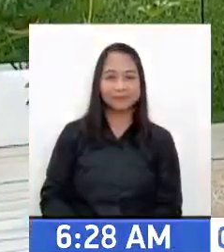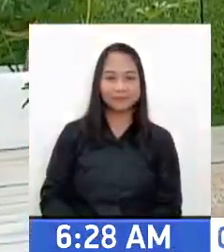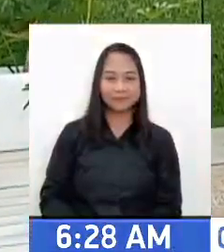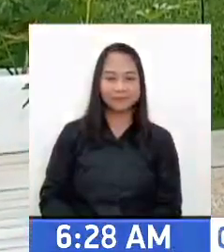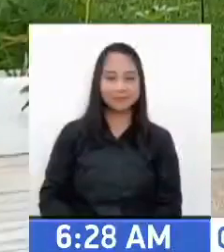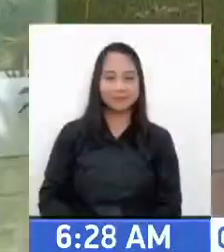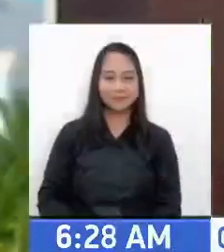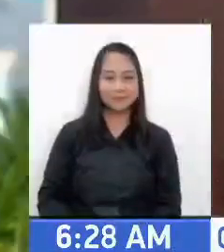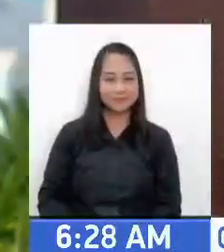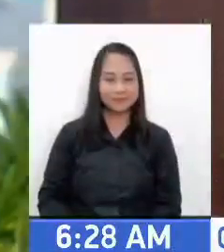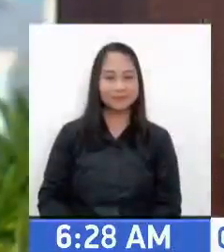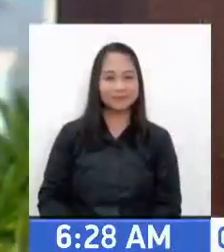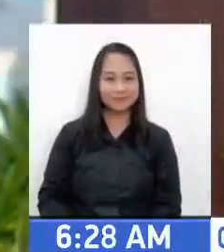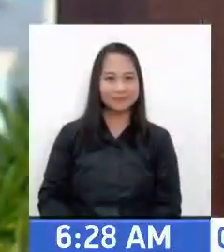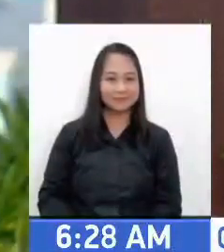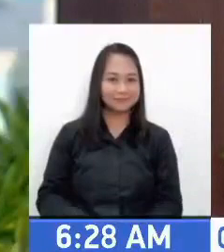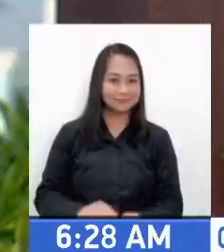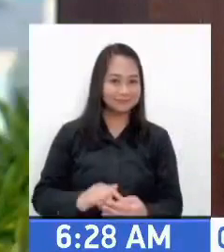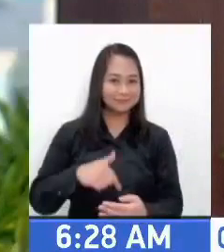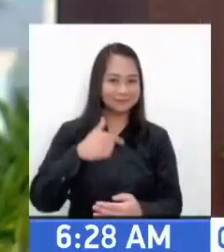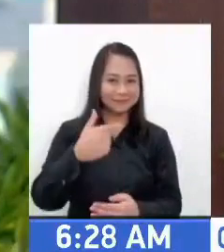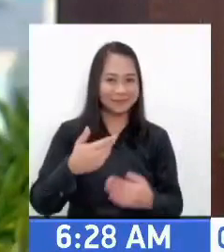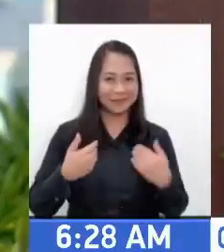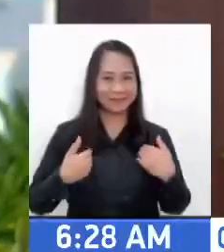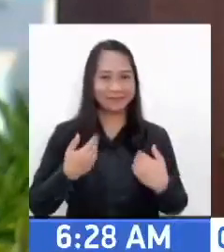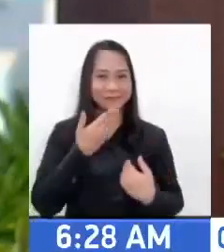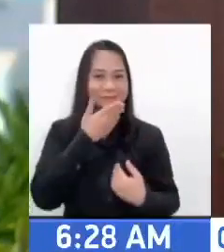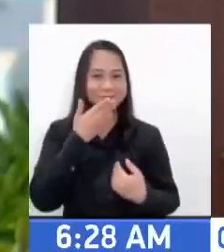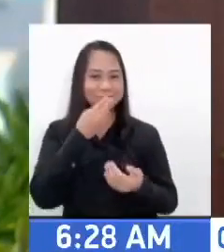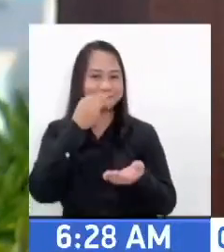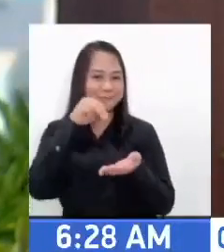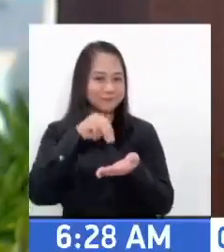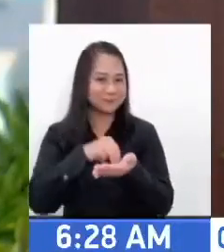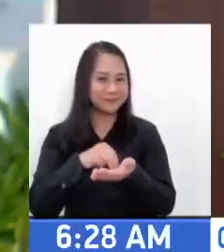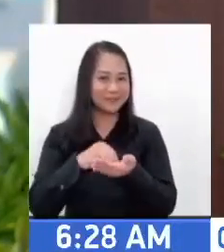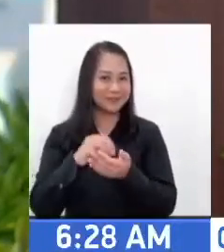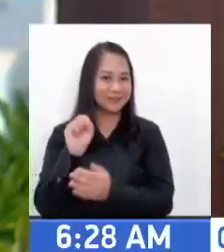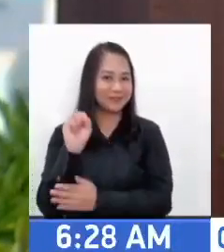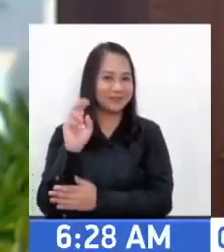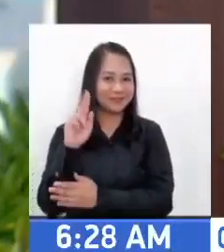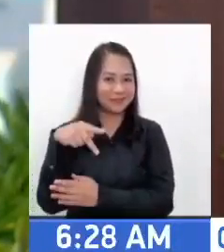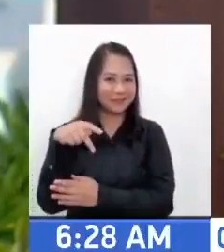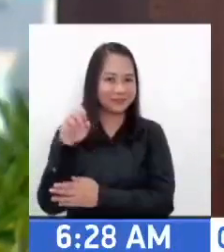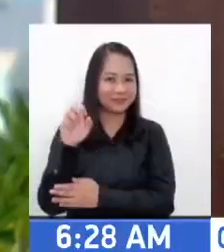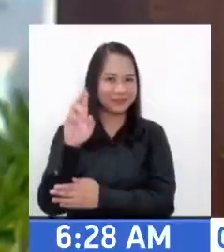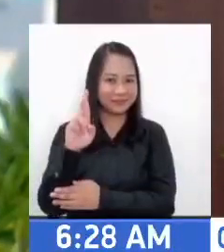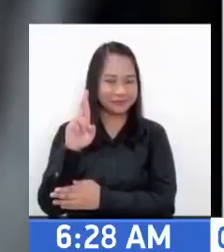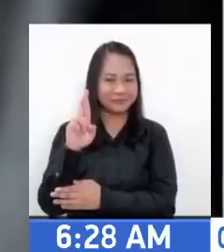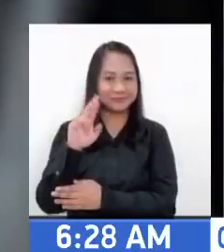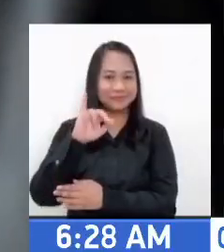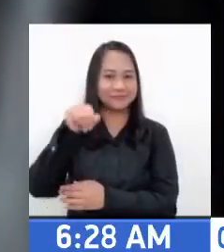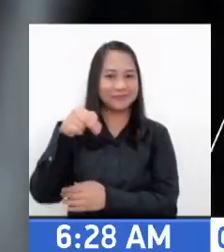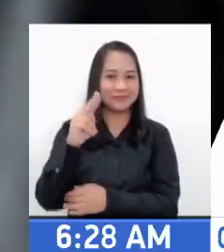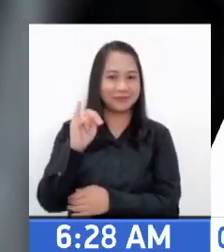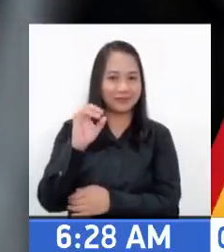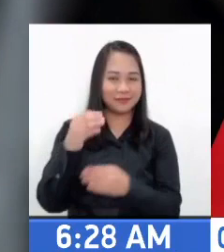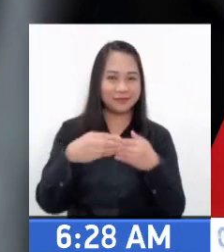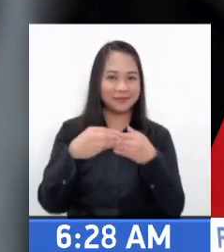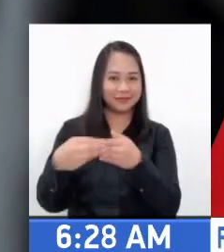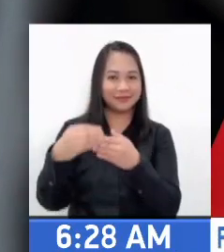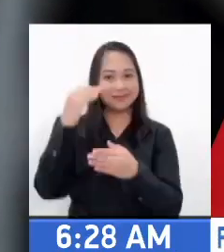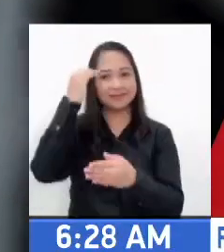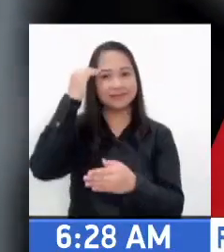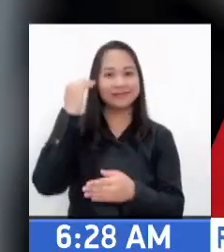May sweet message si Super Junior Leader Leeteuk sa Filo ELFs. Sa Instagram, pinasalamatan niya